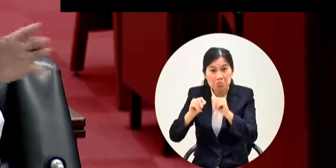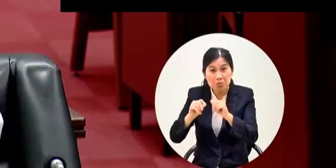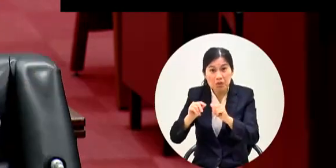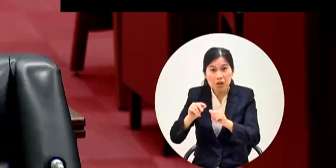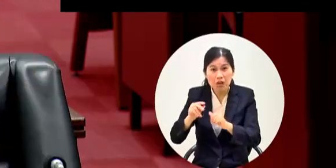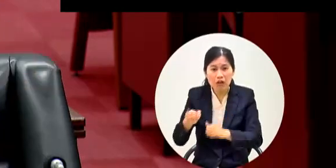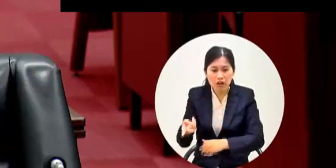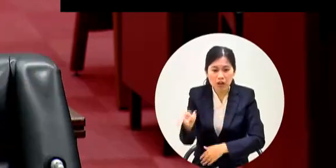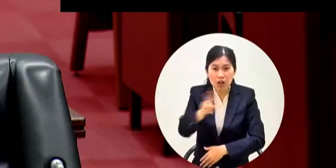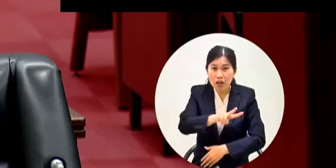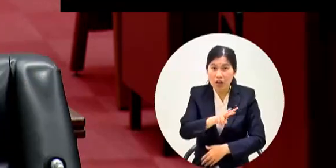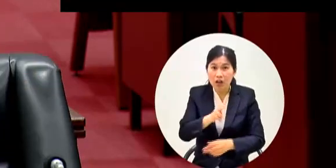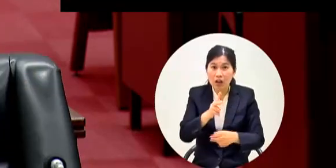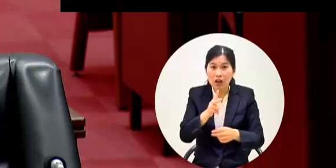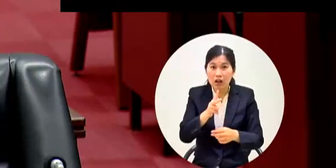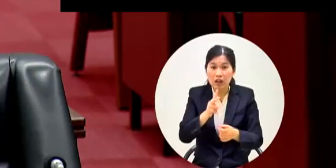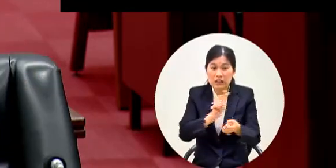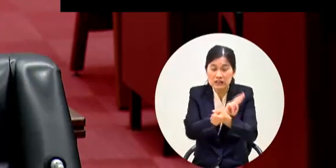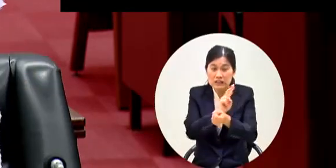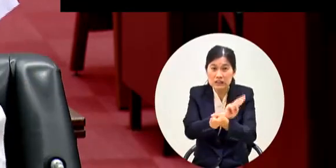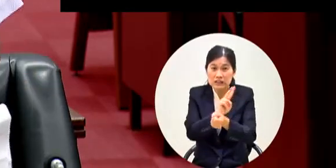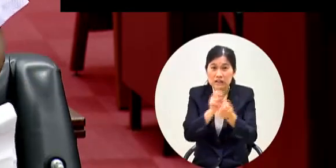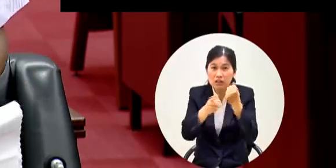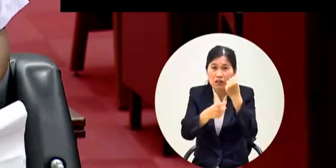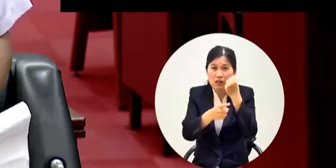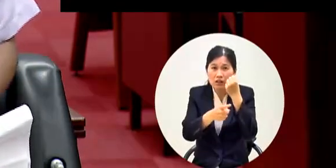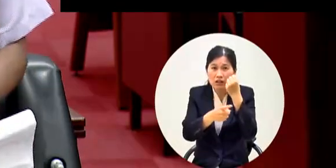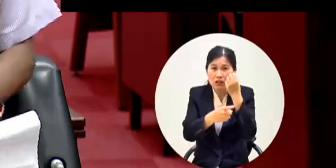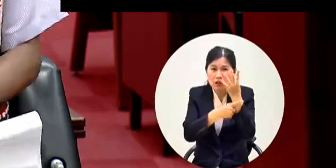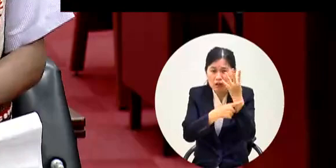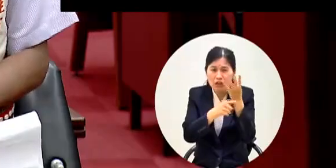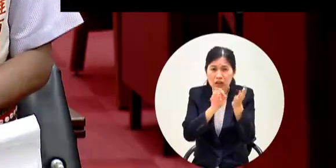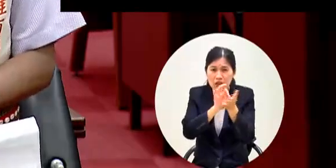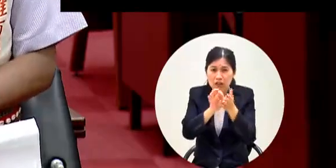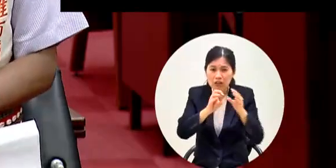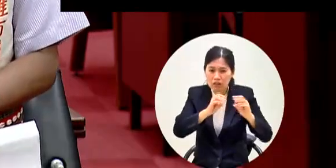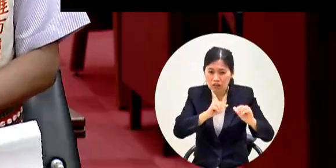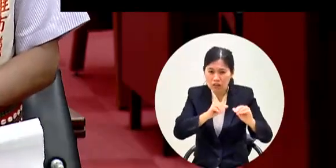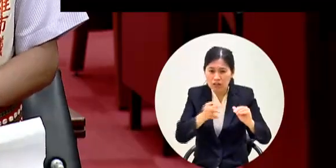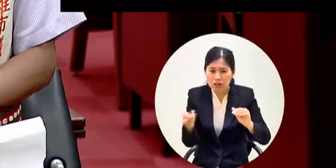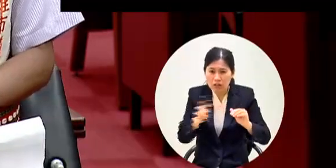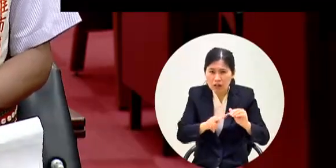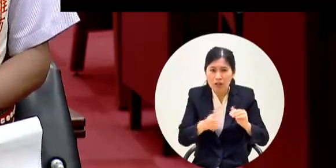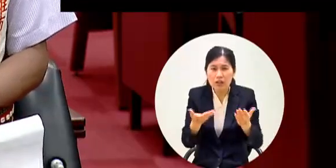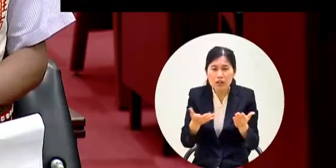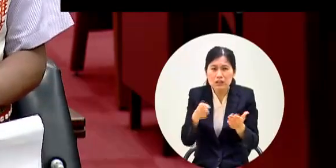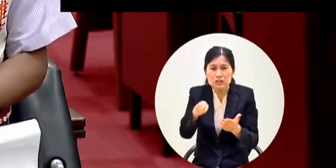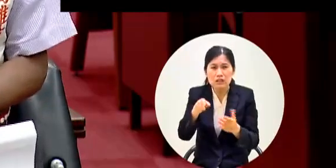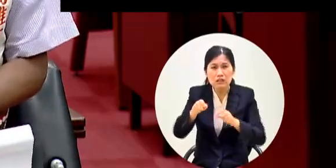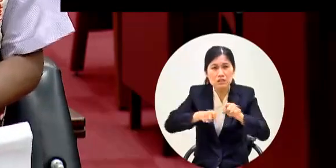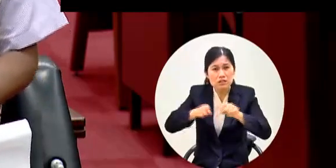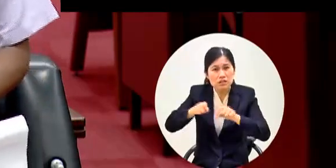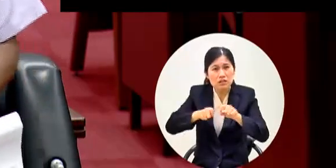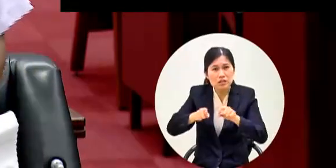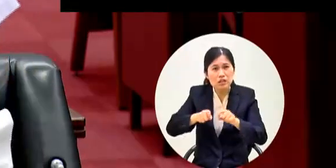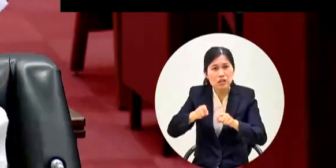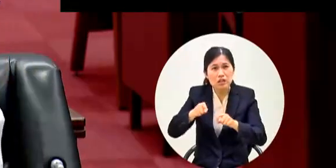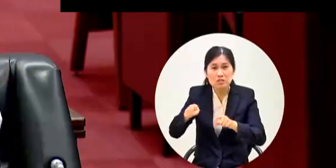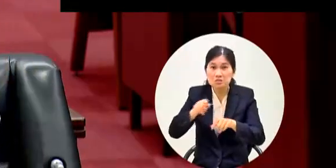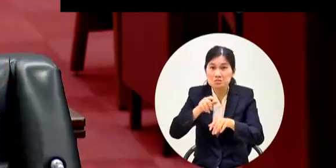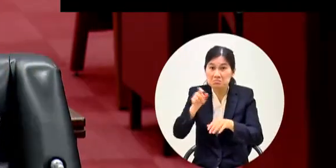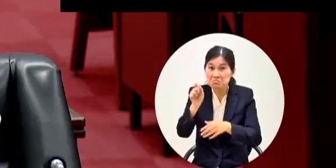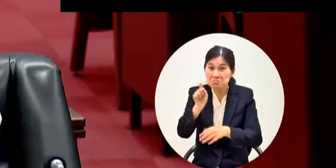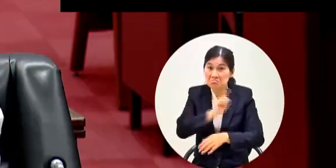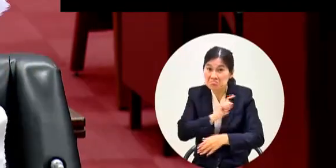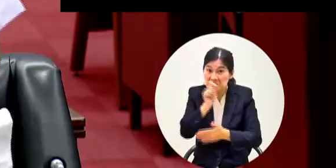个林业计划。请问一下，年老的人怎么写一